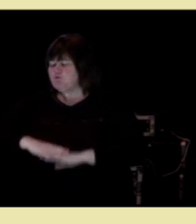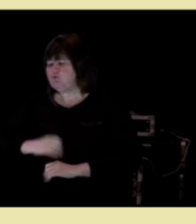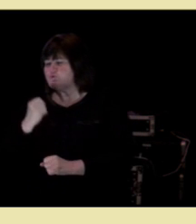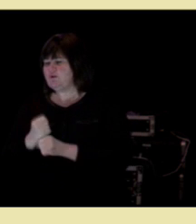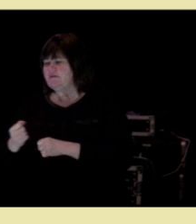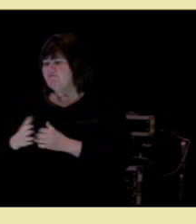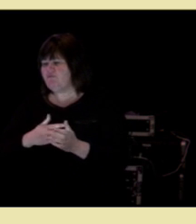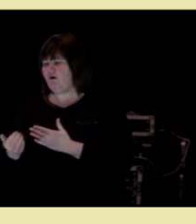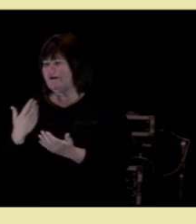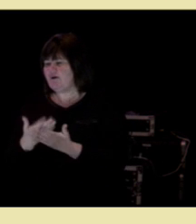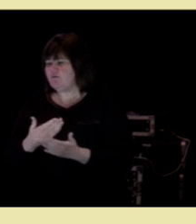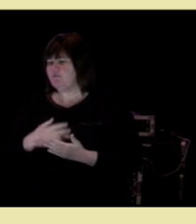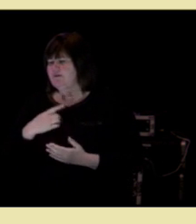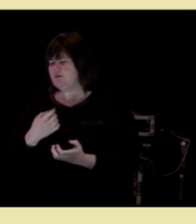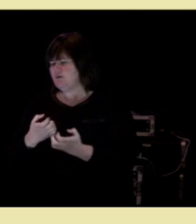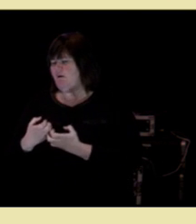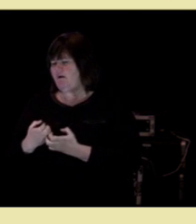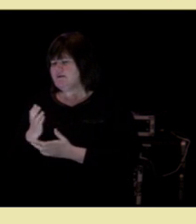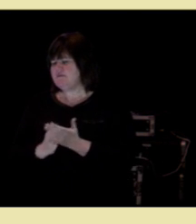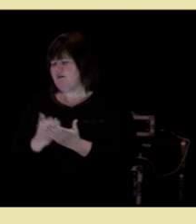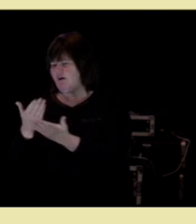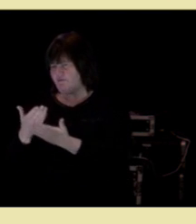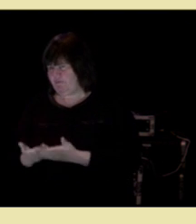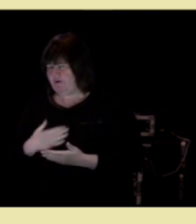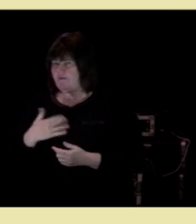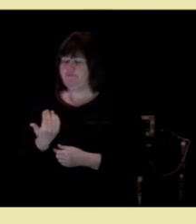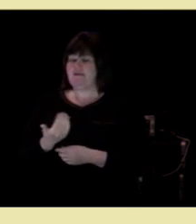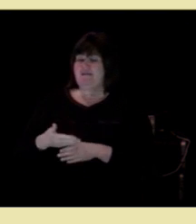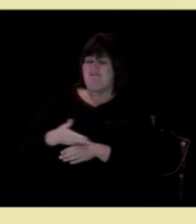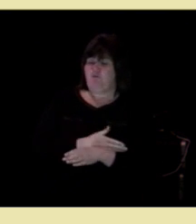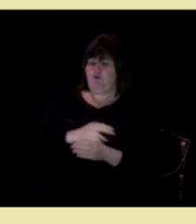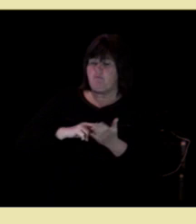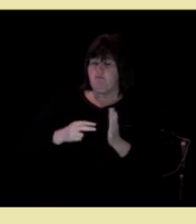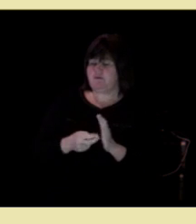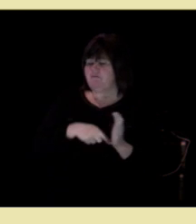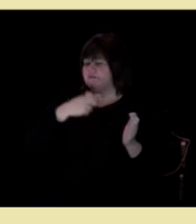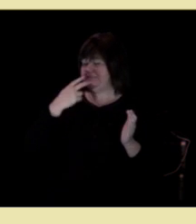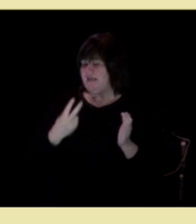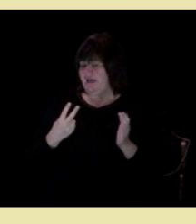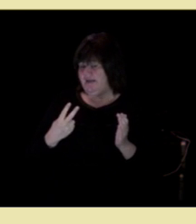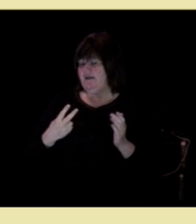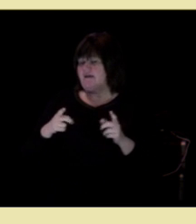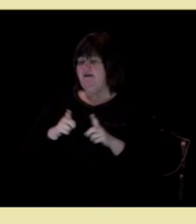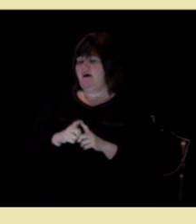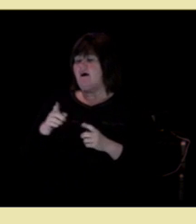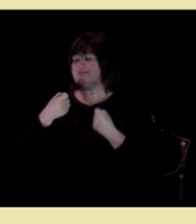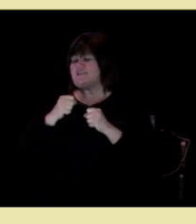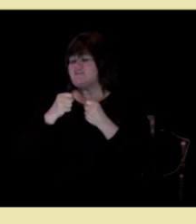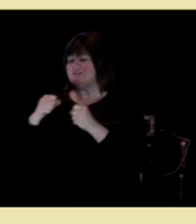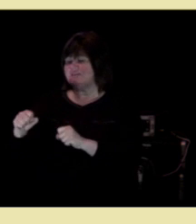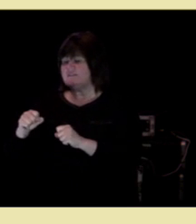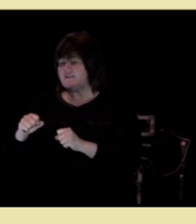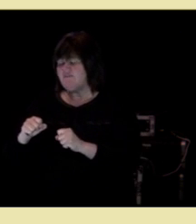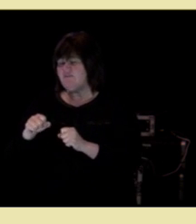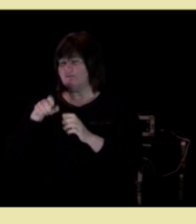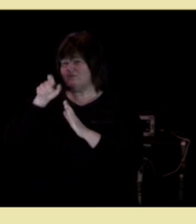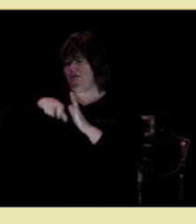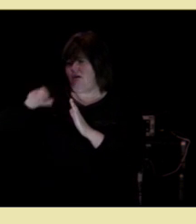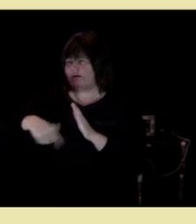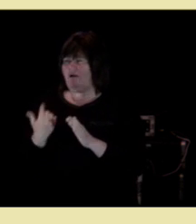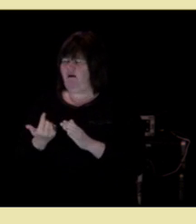på det I saksfremlegget. I det foreliggende prosjektet ser det, som så ofte før ut, til at initiativtagerne har så klokketro på egen